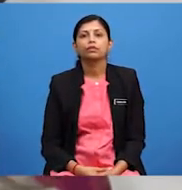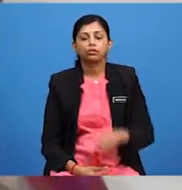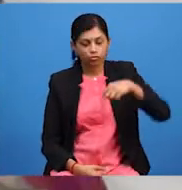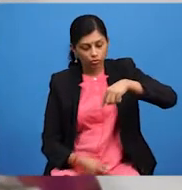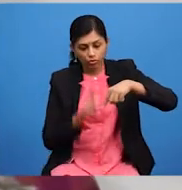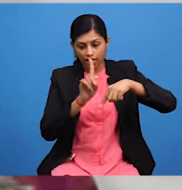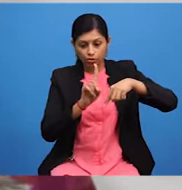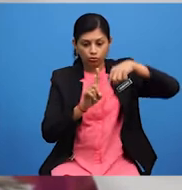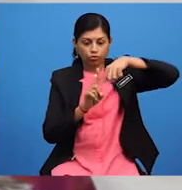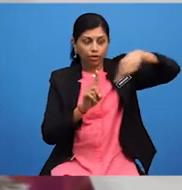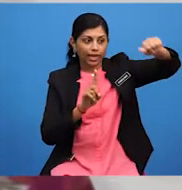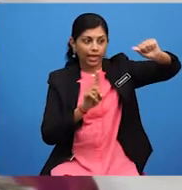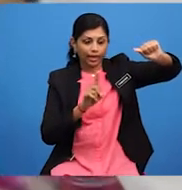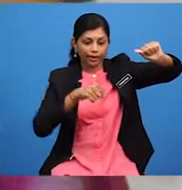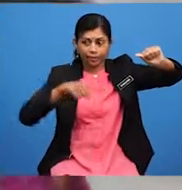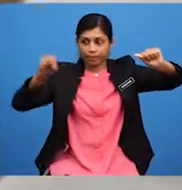lakukan.